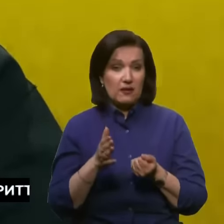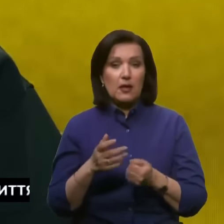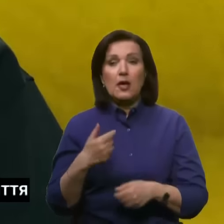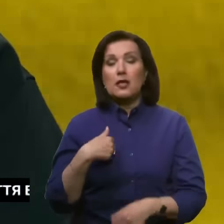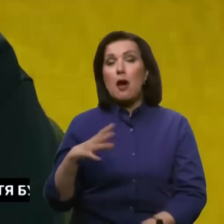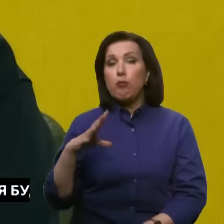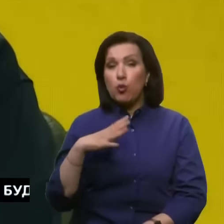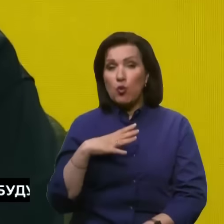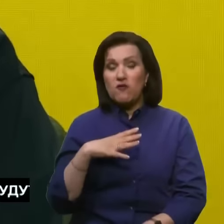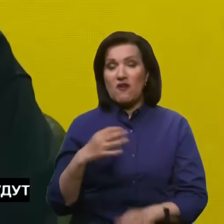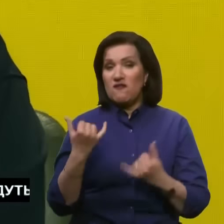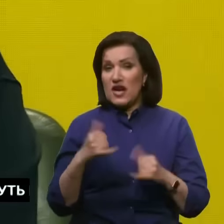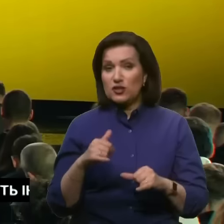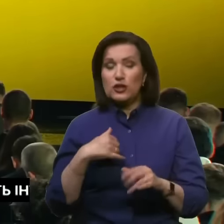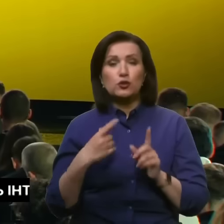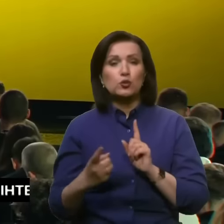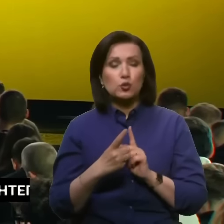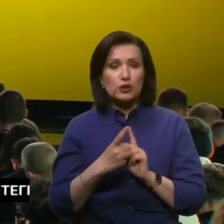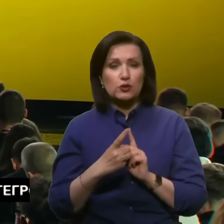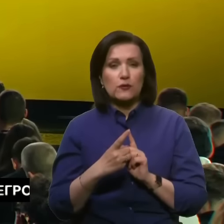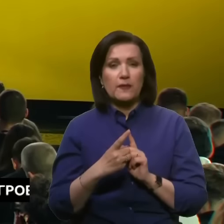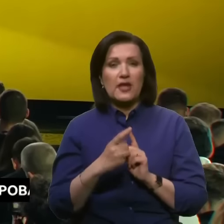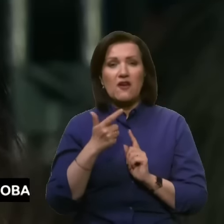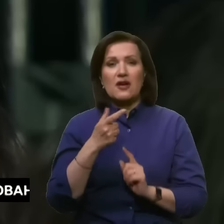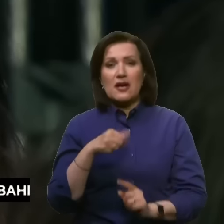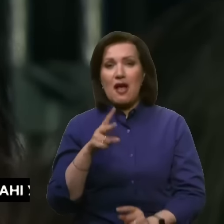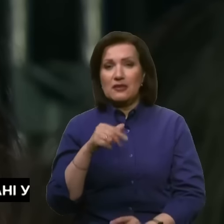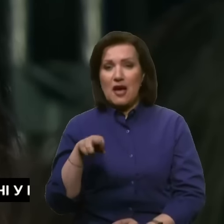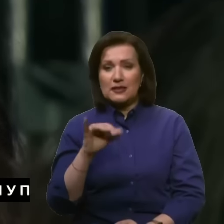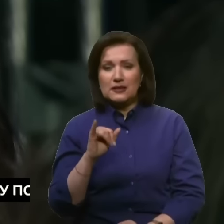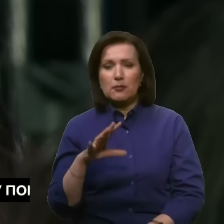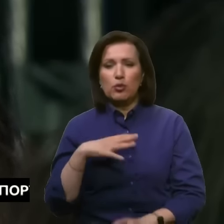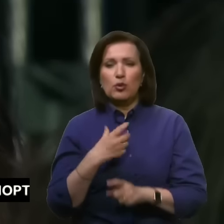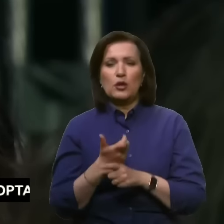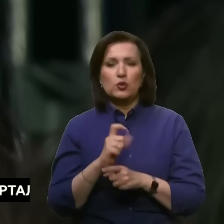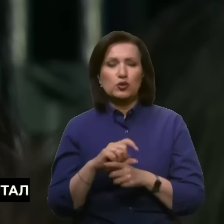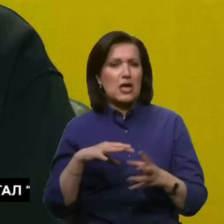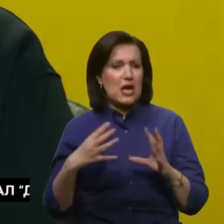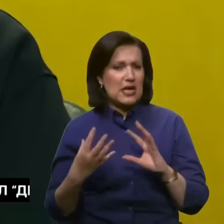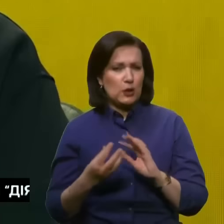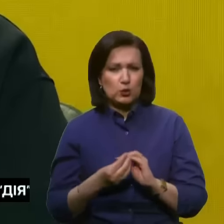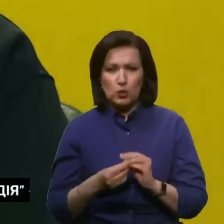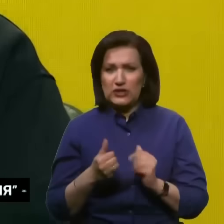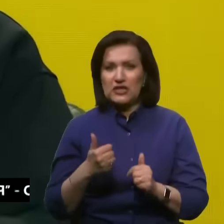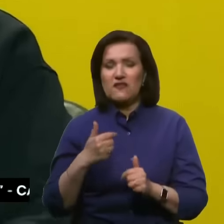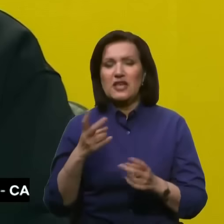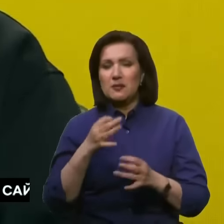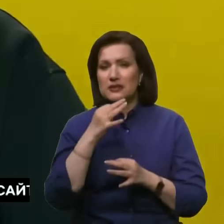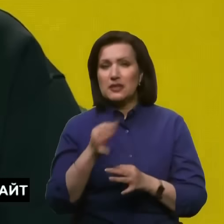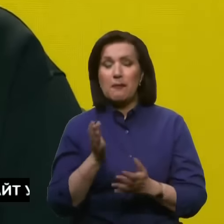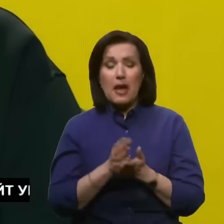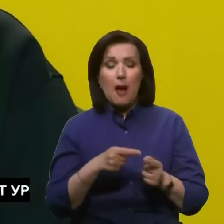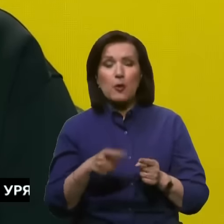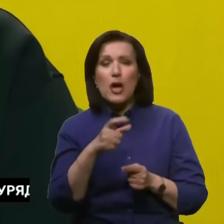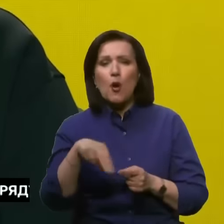Я був вражений нашою зустрічю в Гранаді. Вона була дуже результативна, і треба сказати, що прямо на